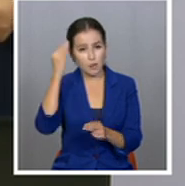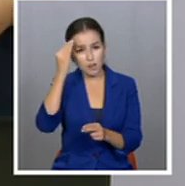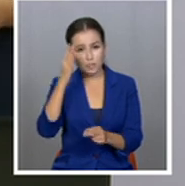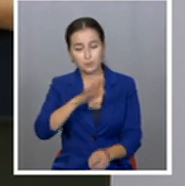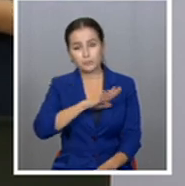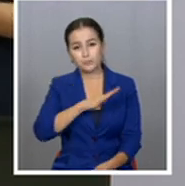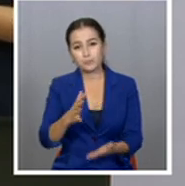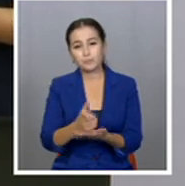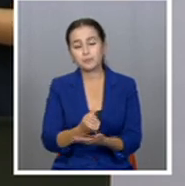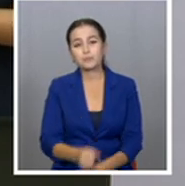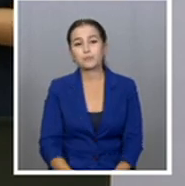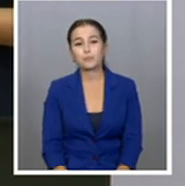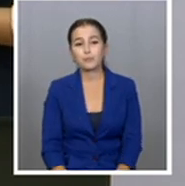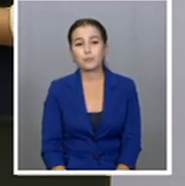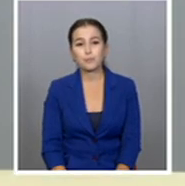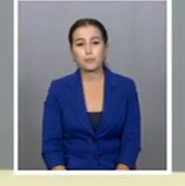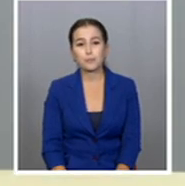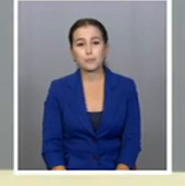екен.